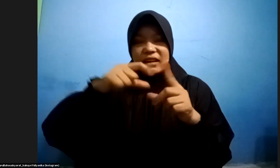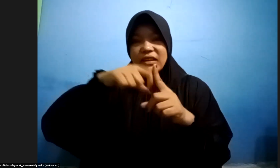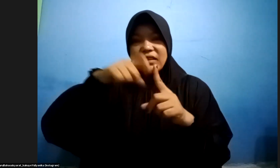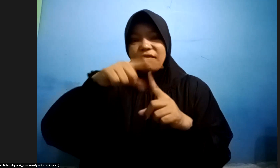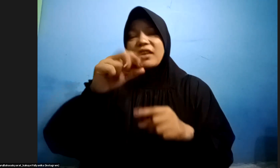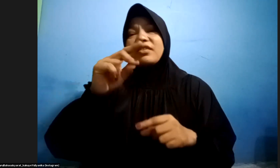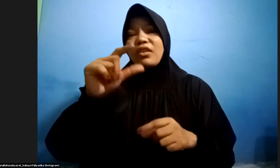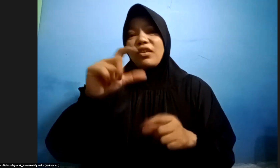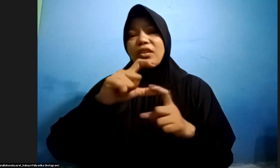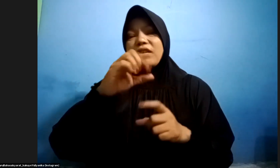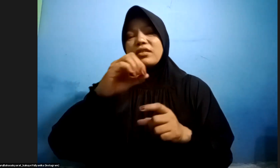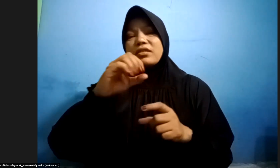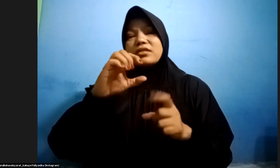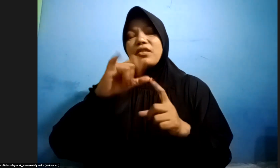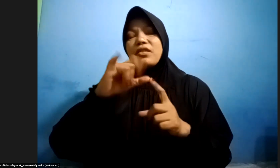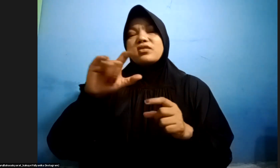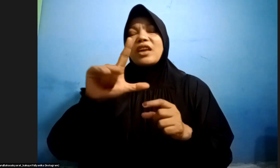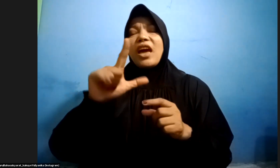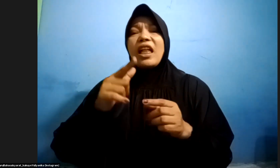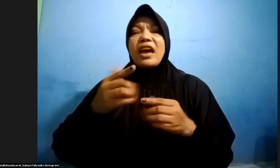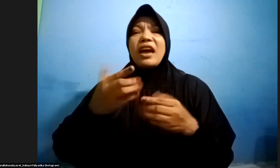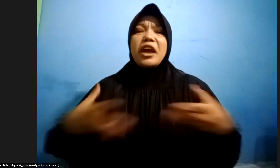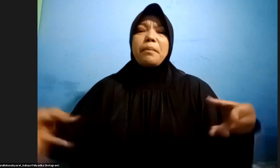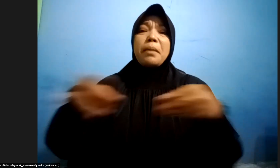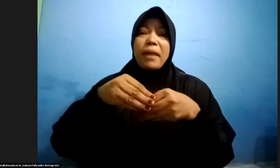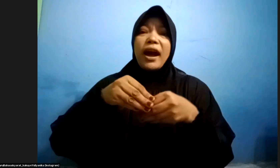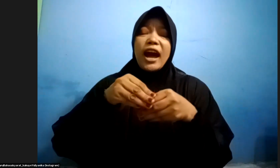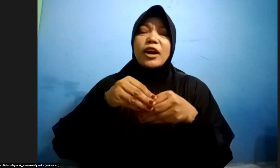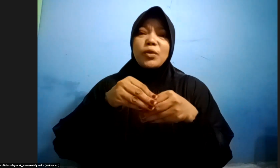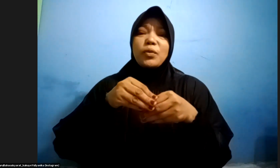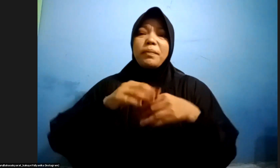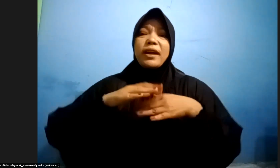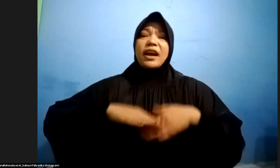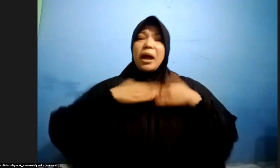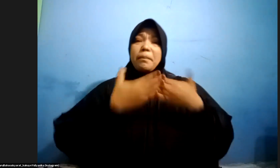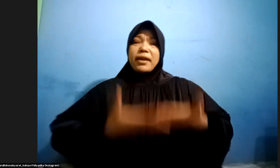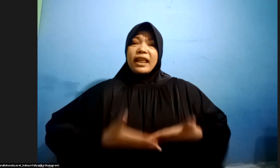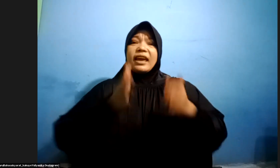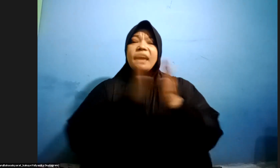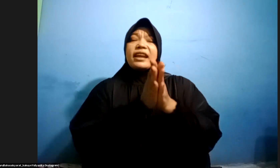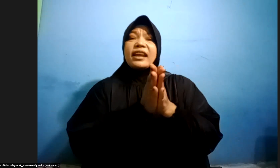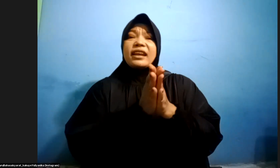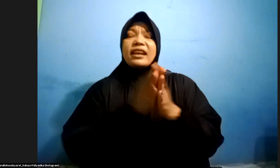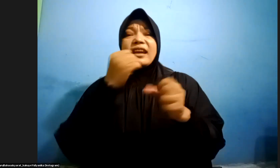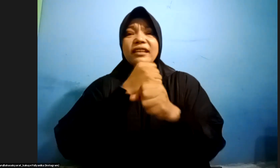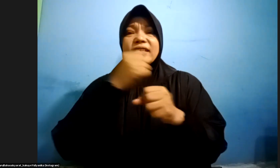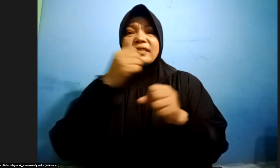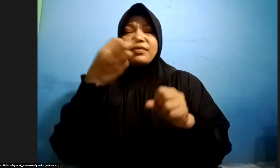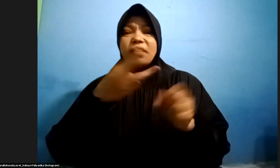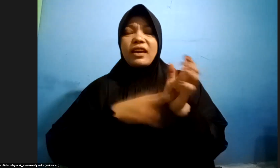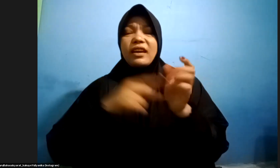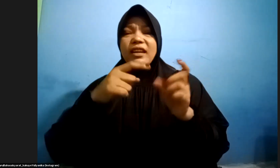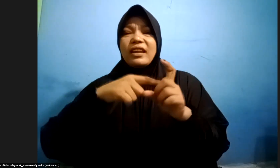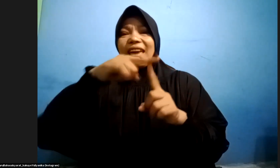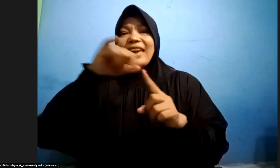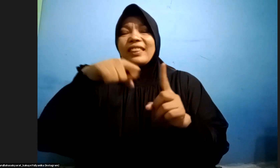berpengaruh kepada kehamilan, persalinan, nifas, dan kelainan ginekologis lainnya. Jadi bukan hanya klinis,